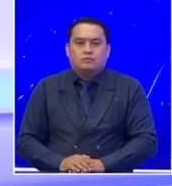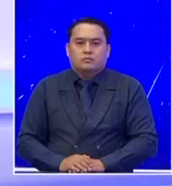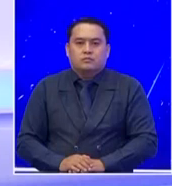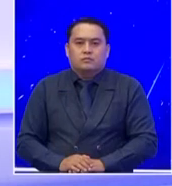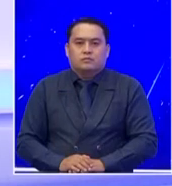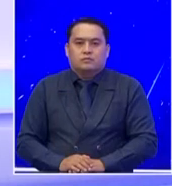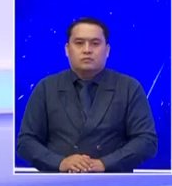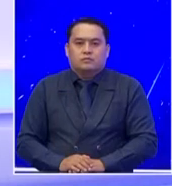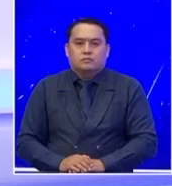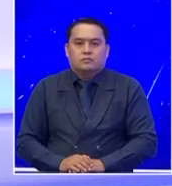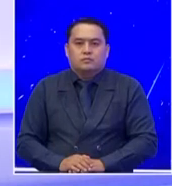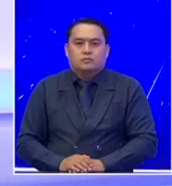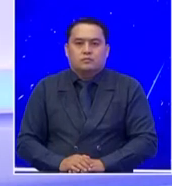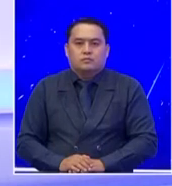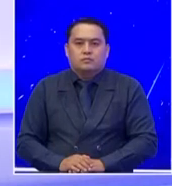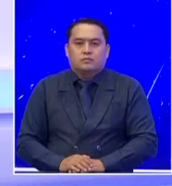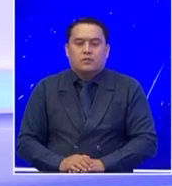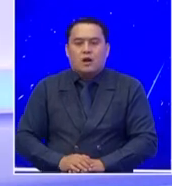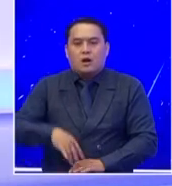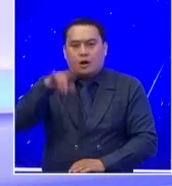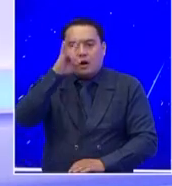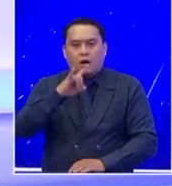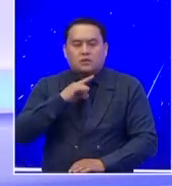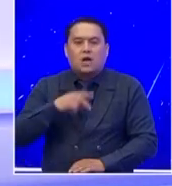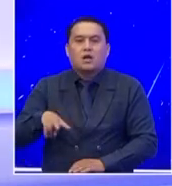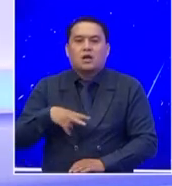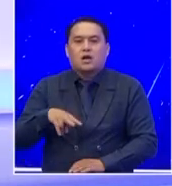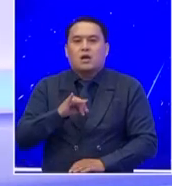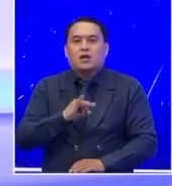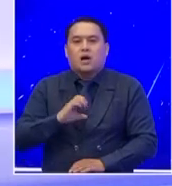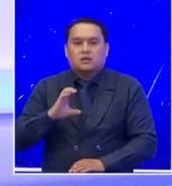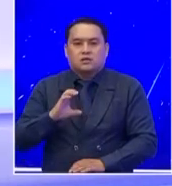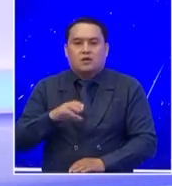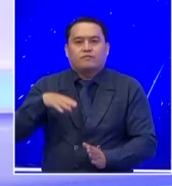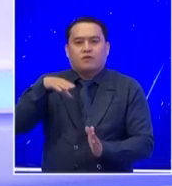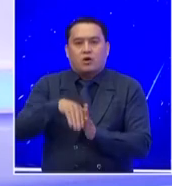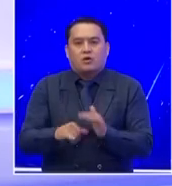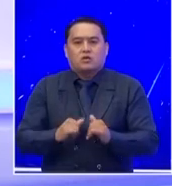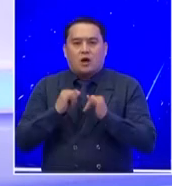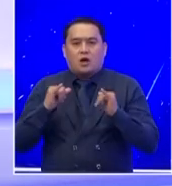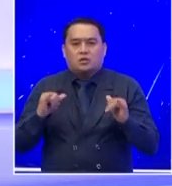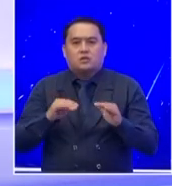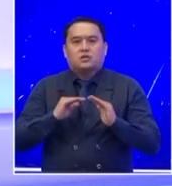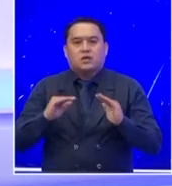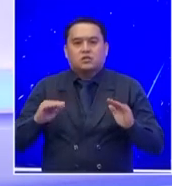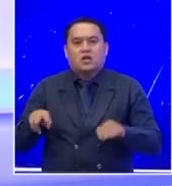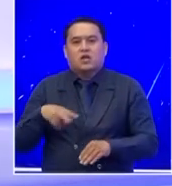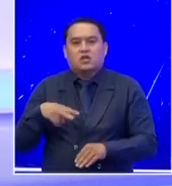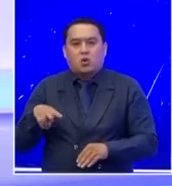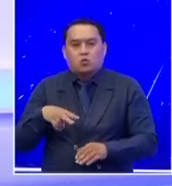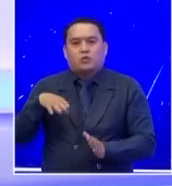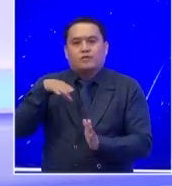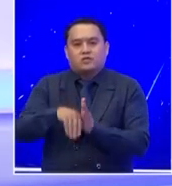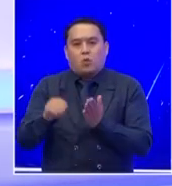Воздвигну словом «Дворец прекрасный». Классик казахской литературы Ильяс Жансугуров внес значительный вклад в развитие детской литературы.